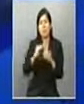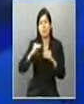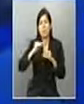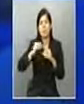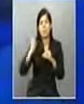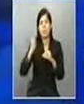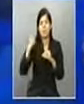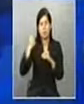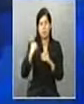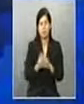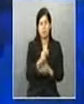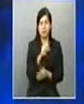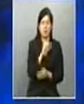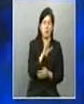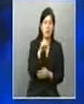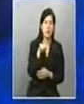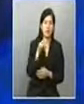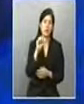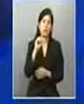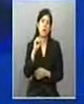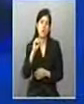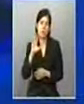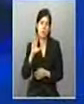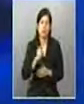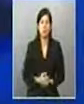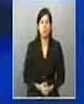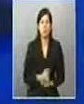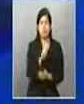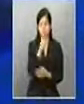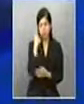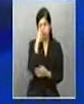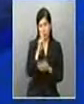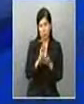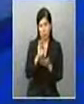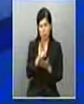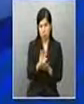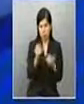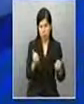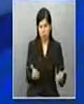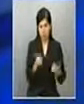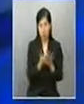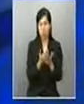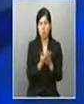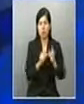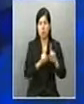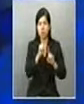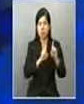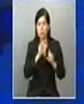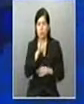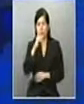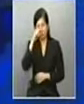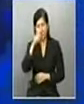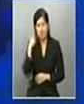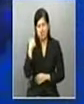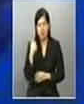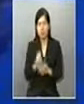มาณ35.55 บาทถึง57 สตางค์ส่วนใครลงทุนในวันนี้เนี่ยนะคะตลาดหุ้นไทยยังมองว่าน่าจะได้รับอานิ